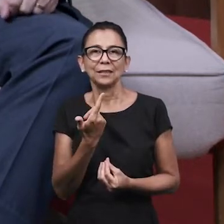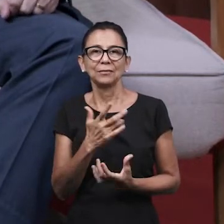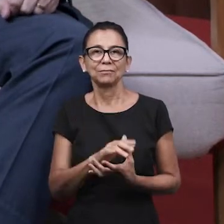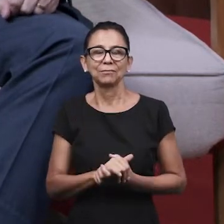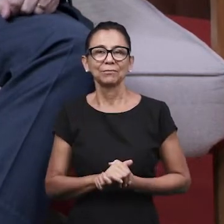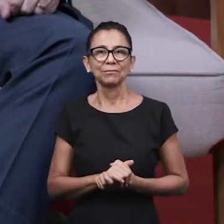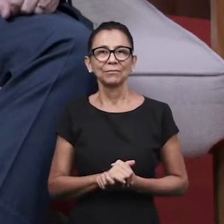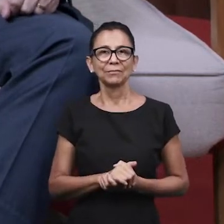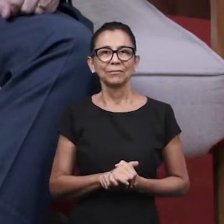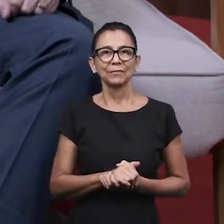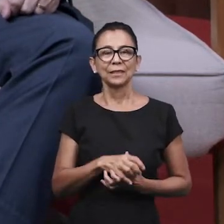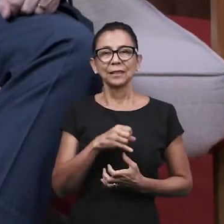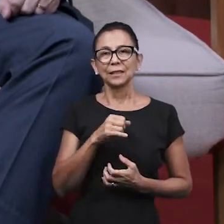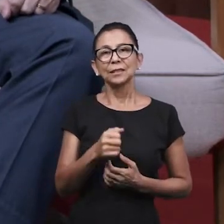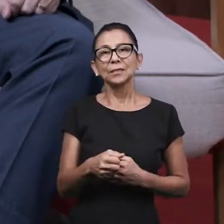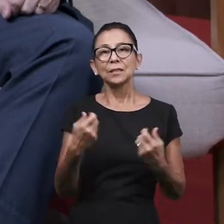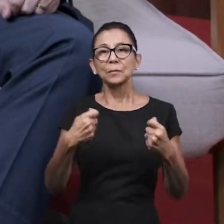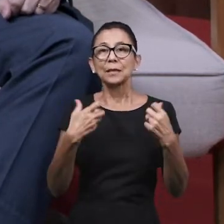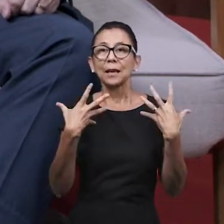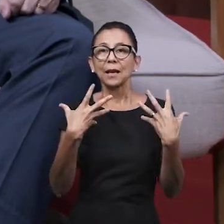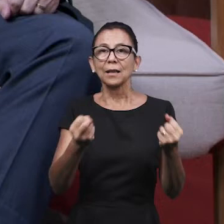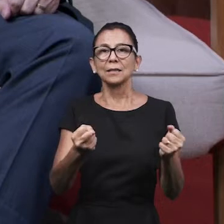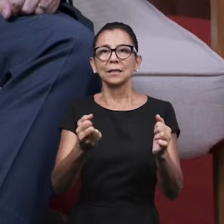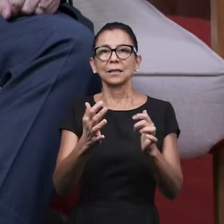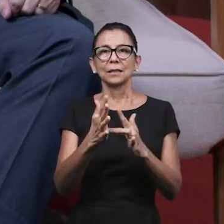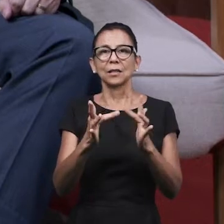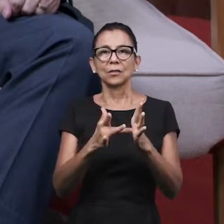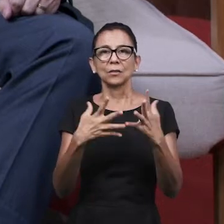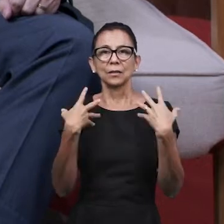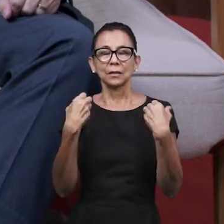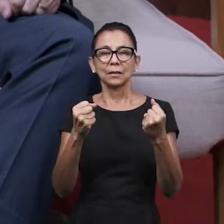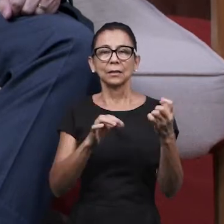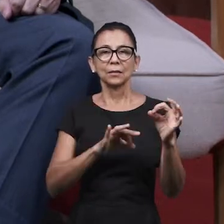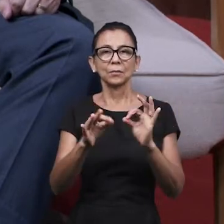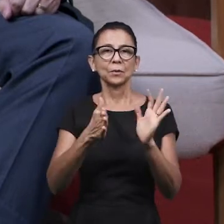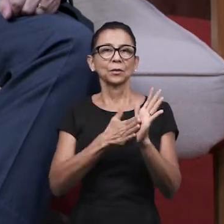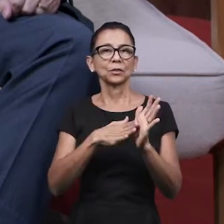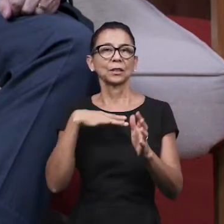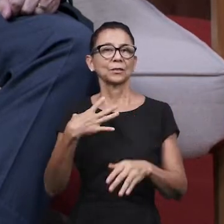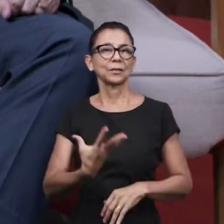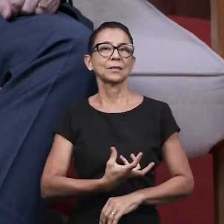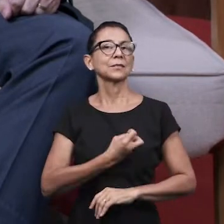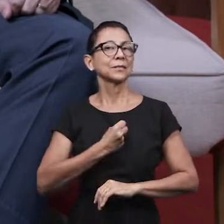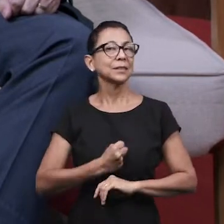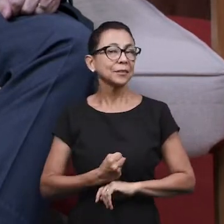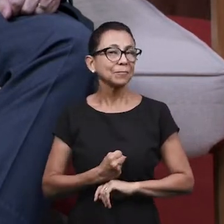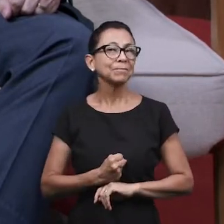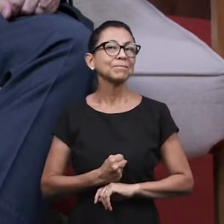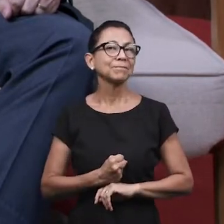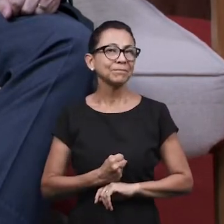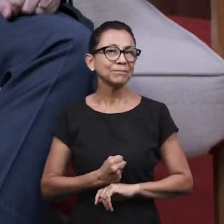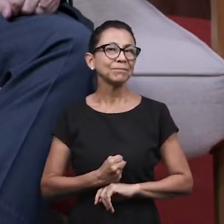que parle de ce parallèle prophétique glorieux de la mort et résurrection de Jésus.